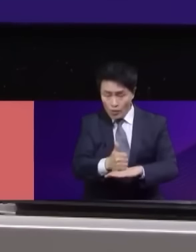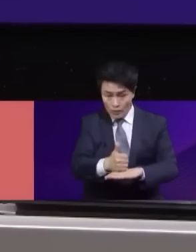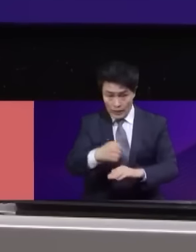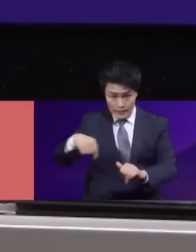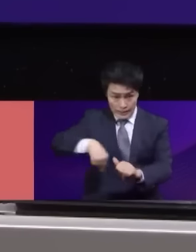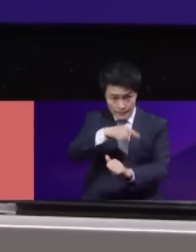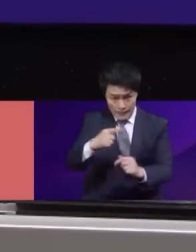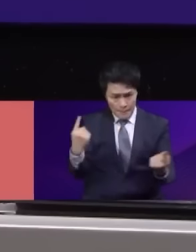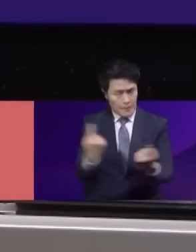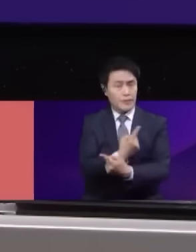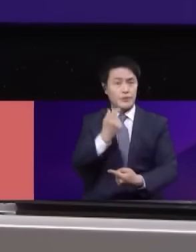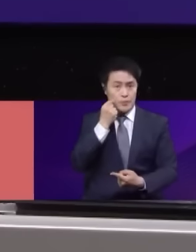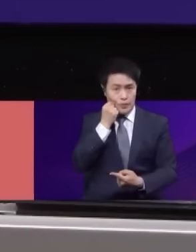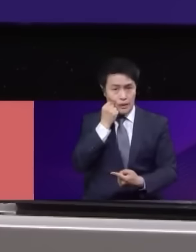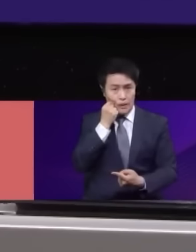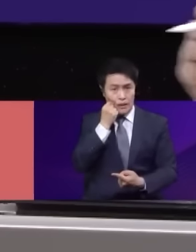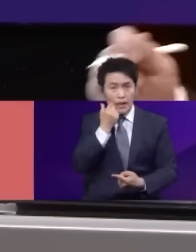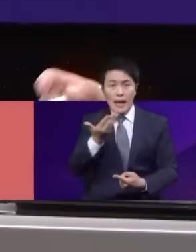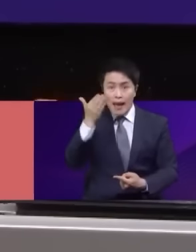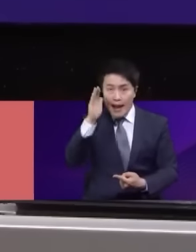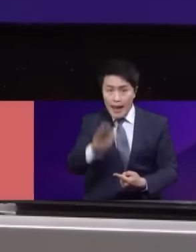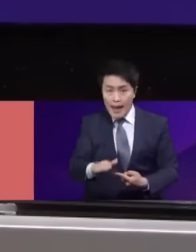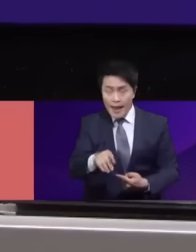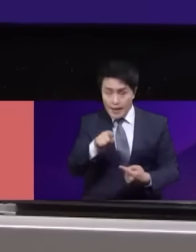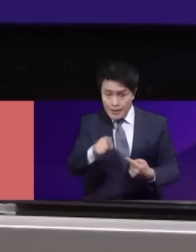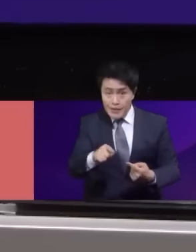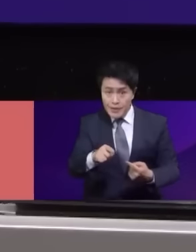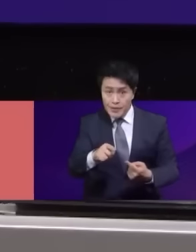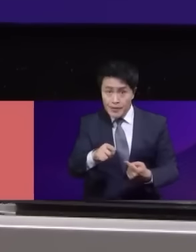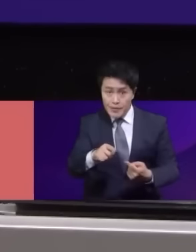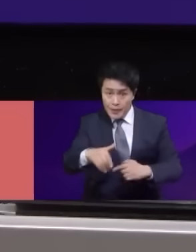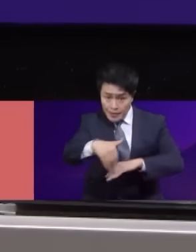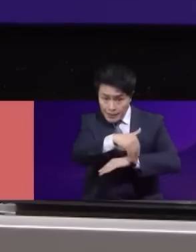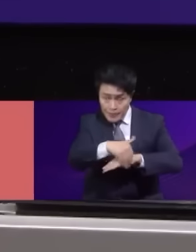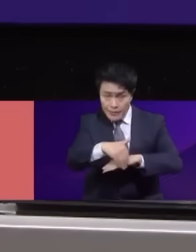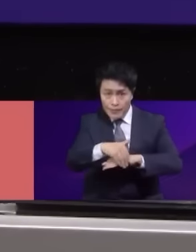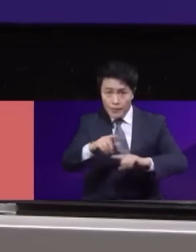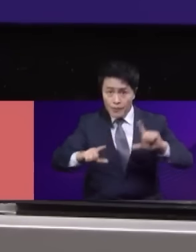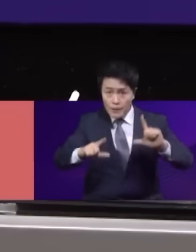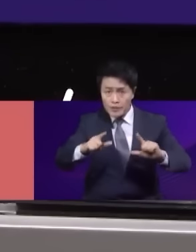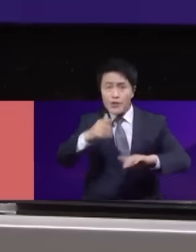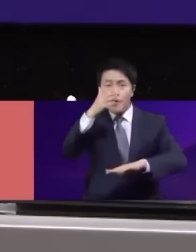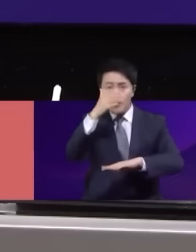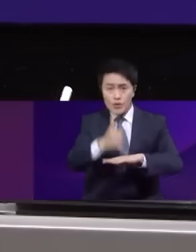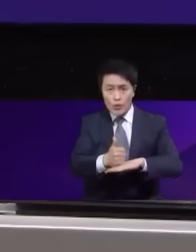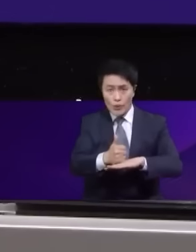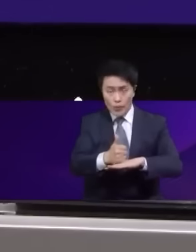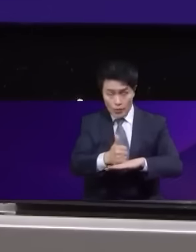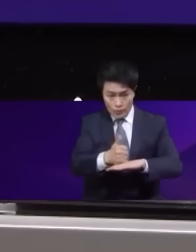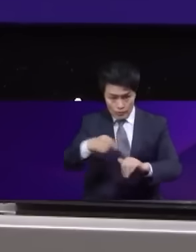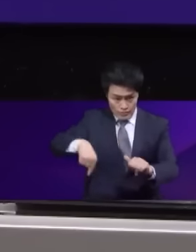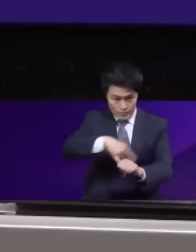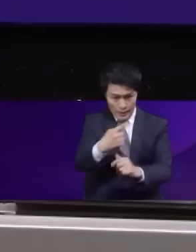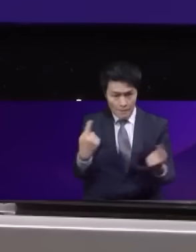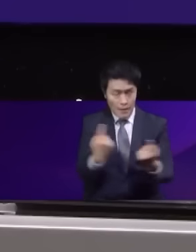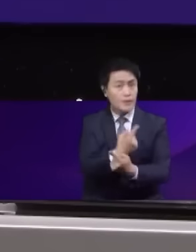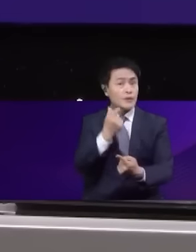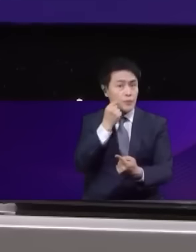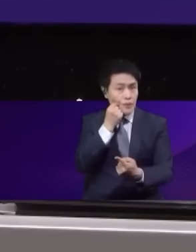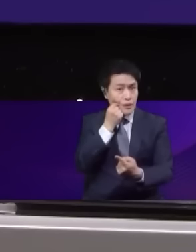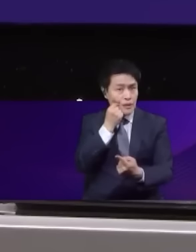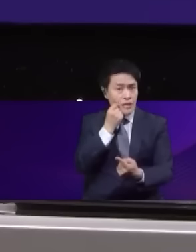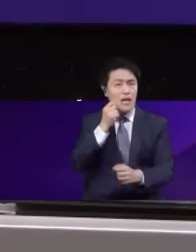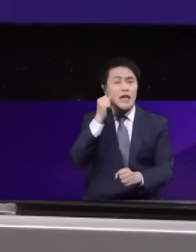겁니다. 그러나 이거 제도적으로만 보면 이 결과가 현실을 못 바꾸지만